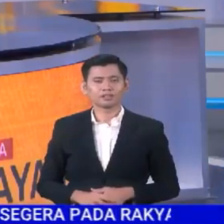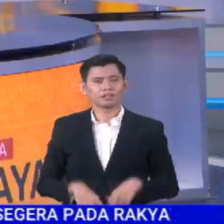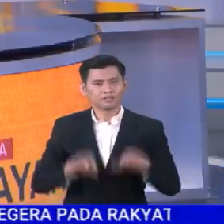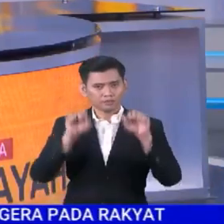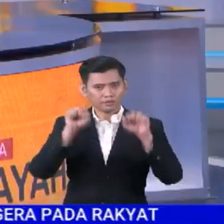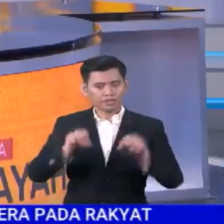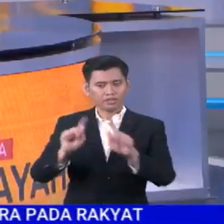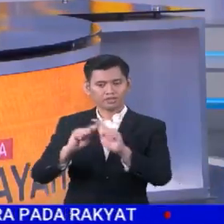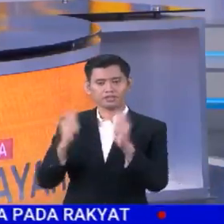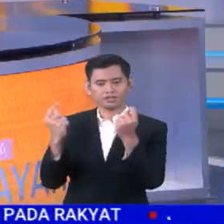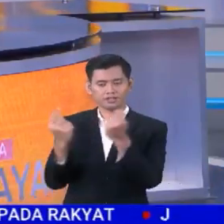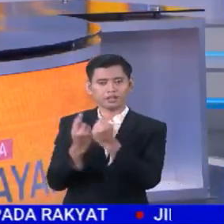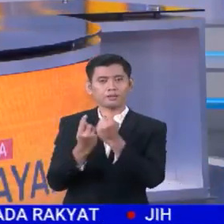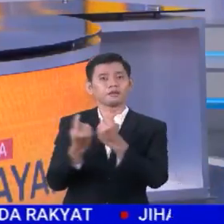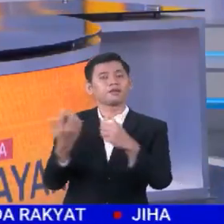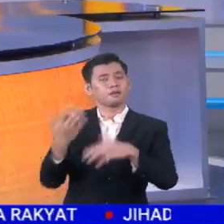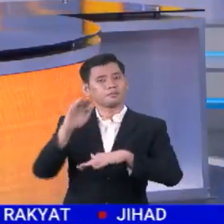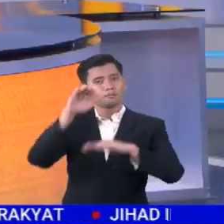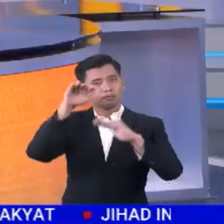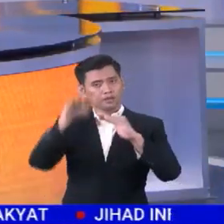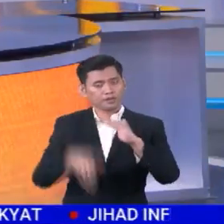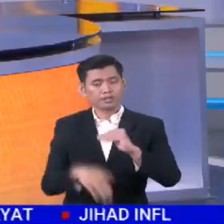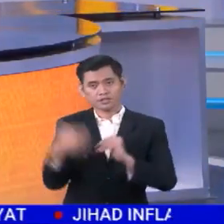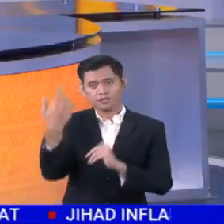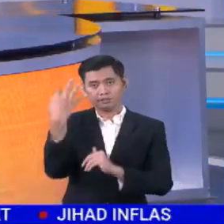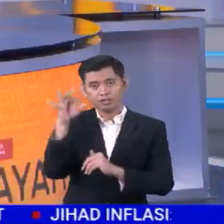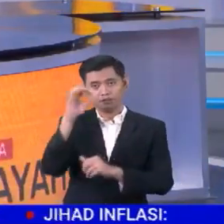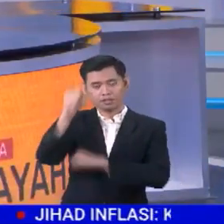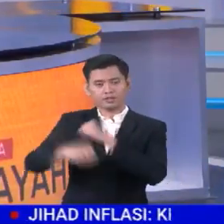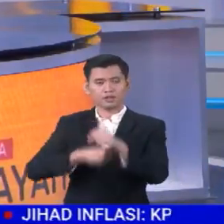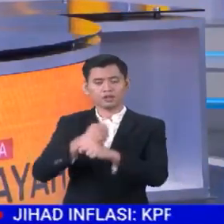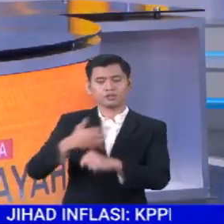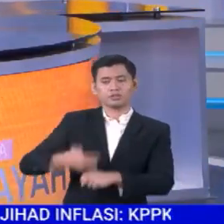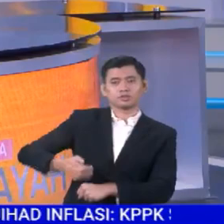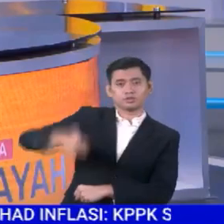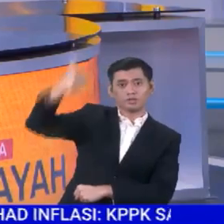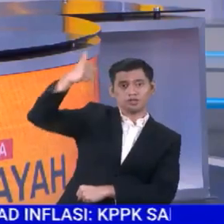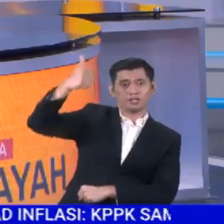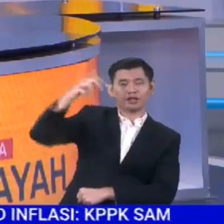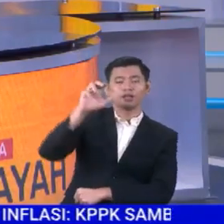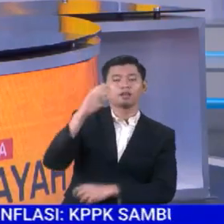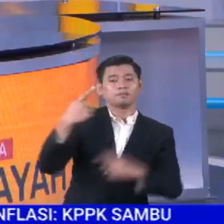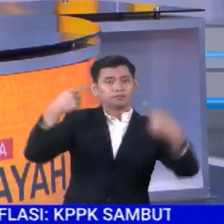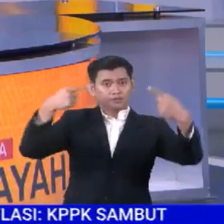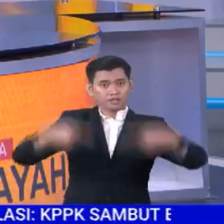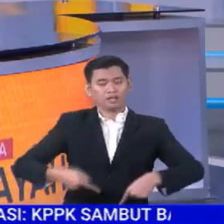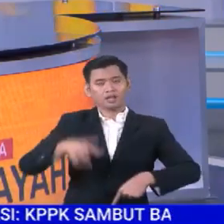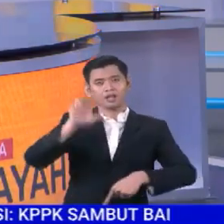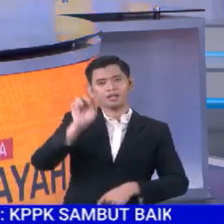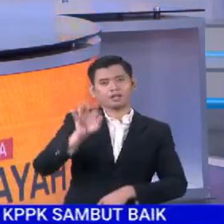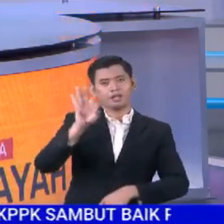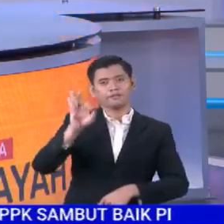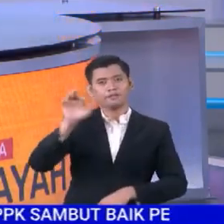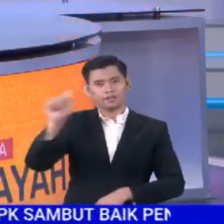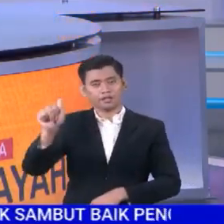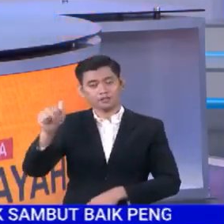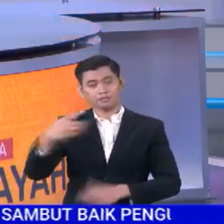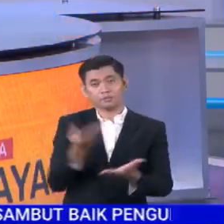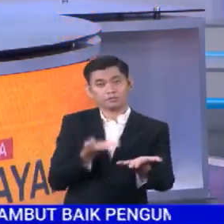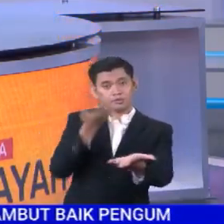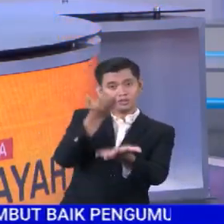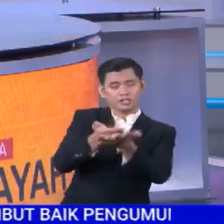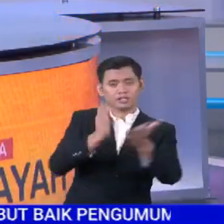Keupayaan skuad bawah 19 negara muncul juara kejuaraan AFF di Indonesia pada semalam menjadikan bukti kejayaan Malaysia